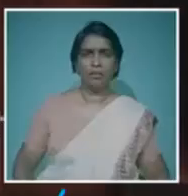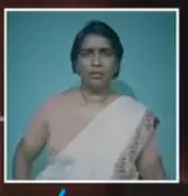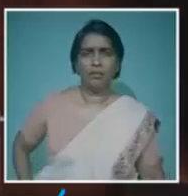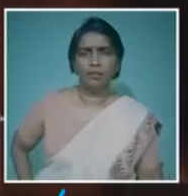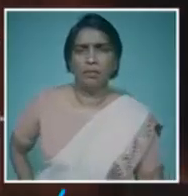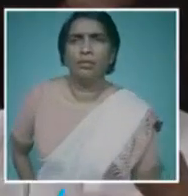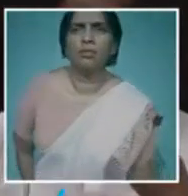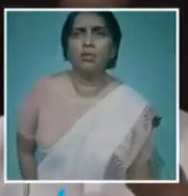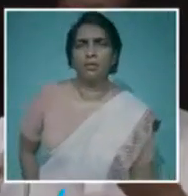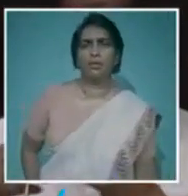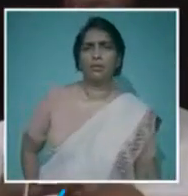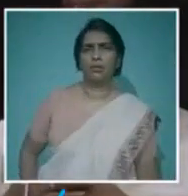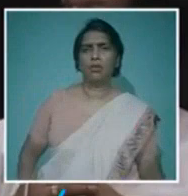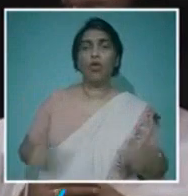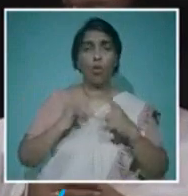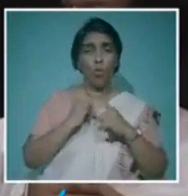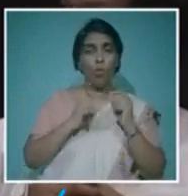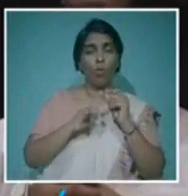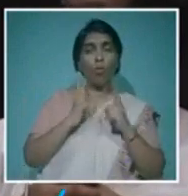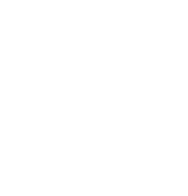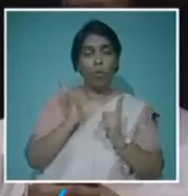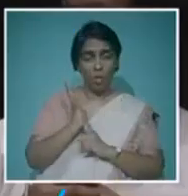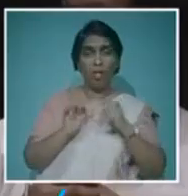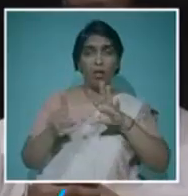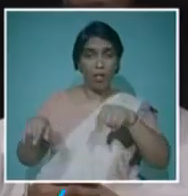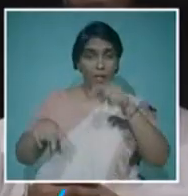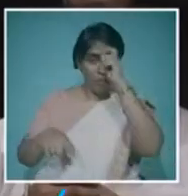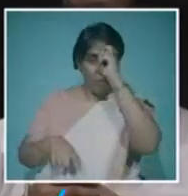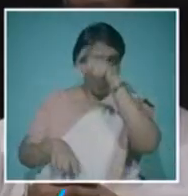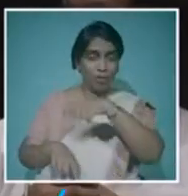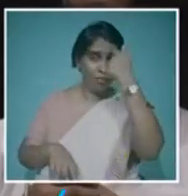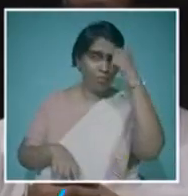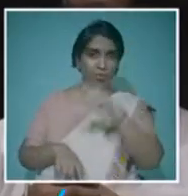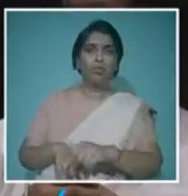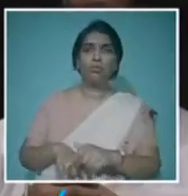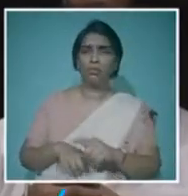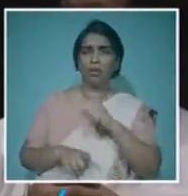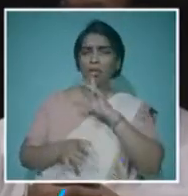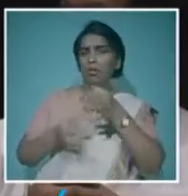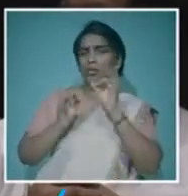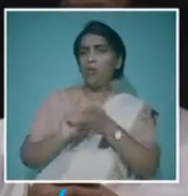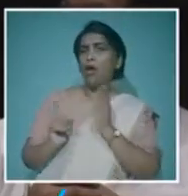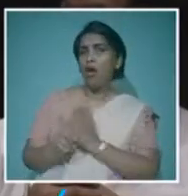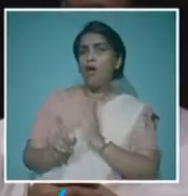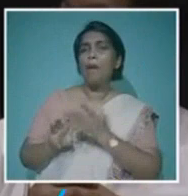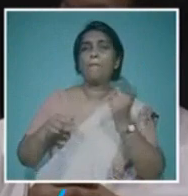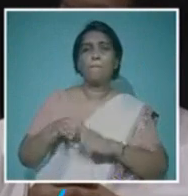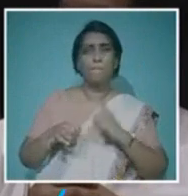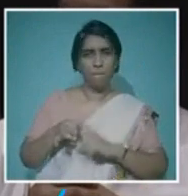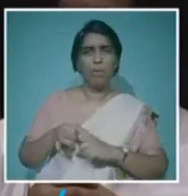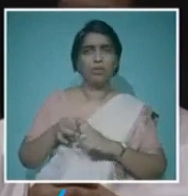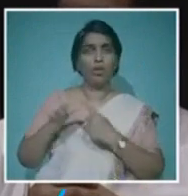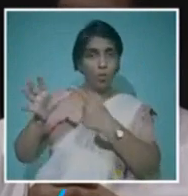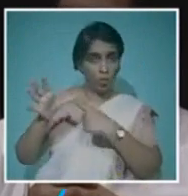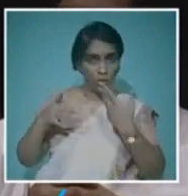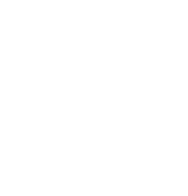කියලා. සම්බන්ධව මේ වෙනකොට මේ මොහොත වෙනකොටත් ඔහුට ඒ සම්බන්ධව විද්‍යාත්මක පදනම කුමක්ද කියලා ප්‍රශ්න කරලා තියෙනවා. ඒකට උත්තරේ ලැබුණාම